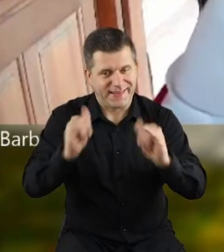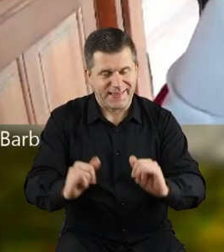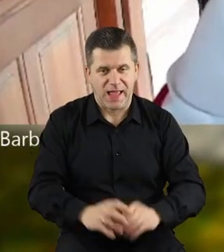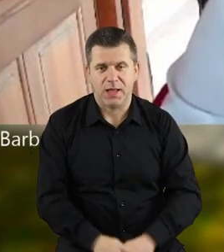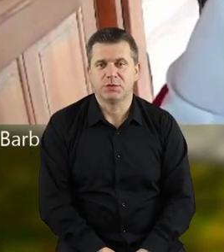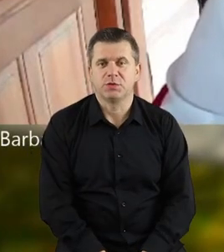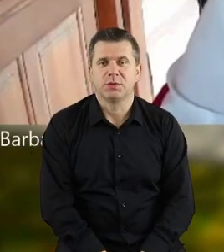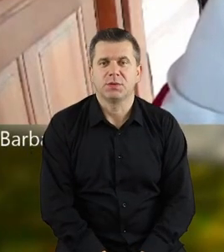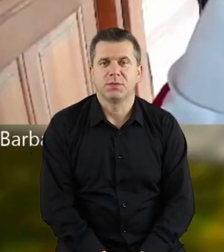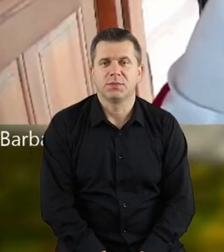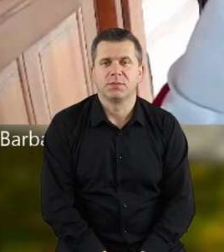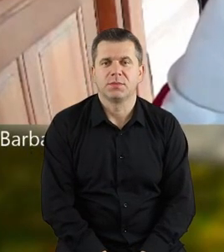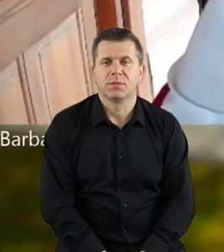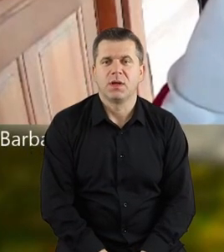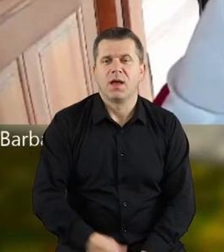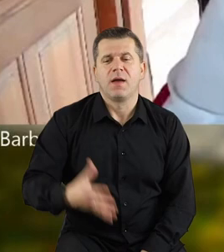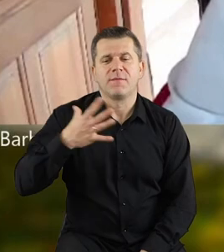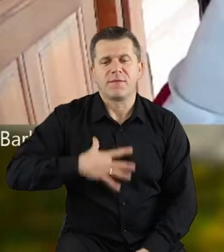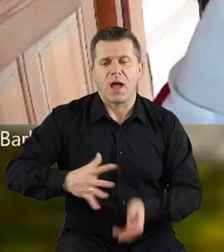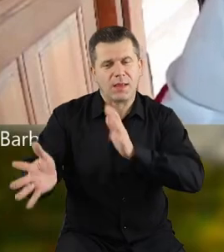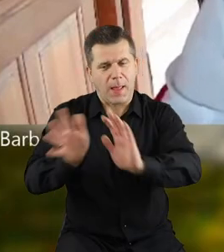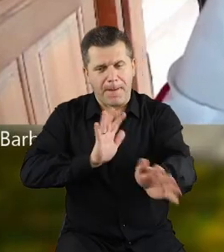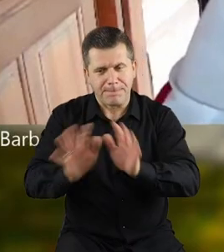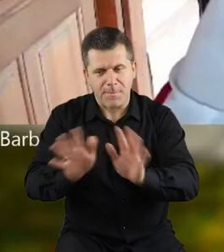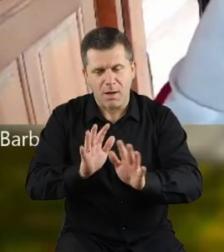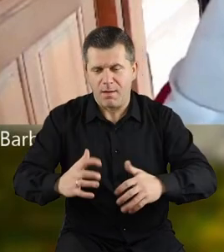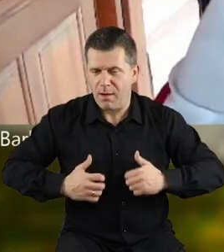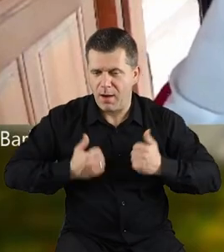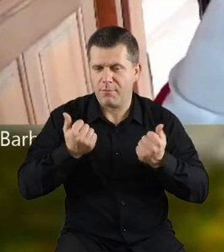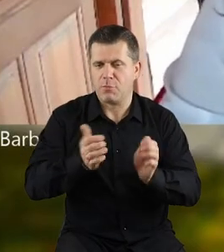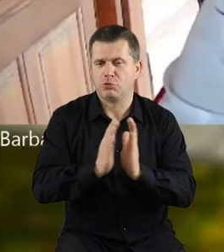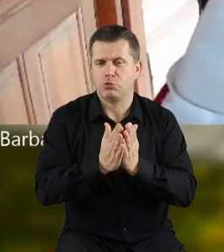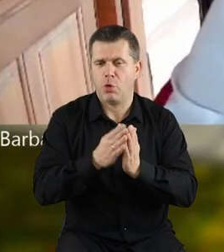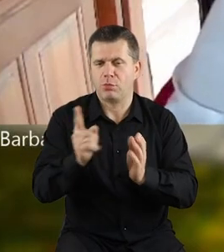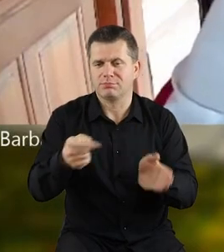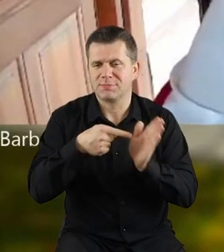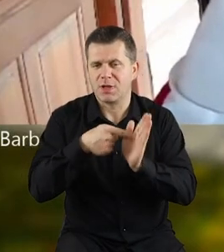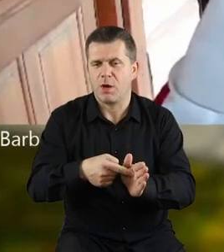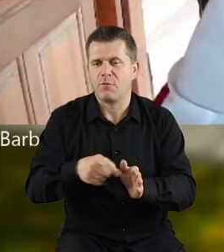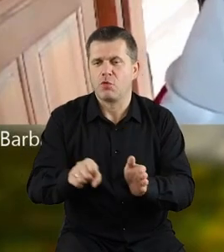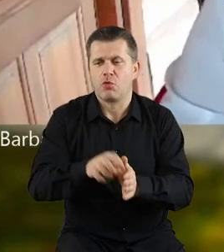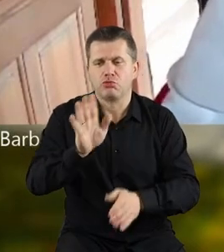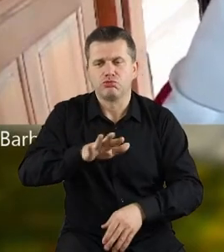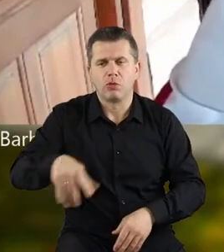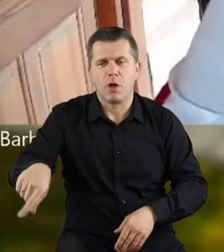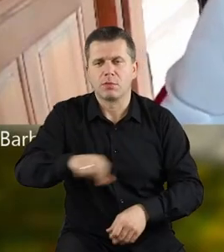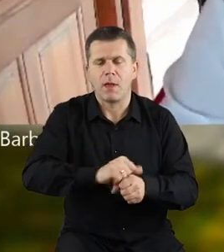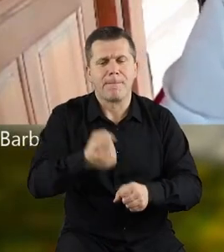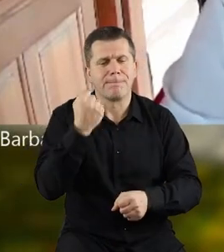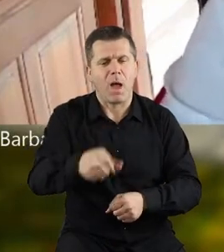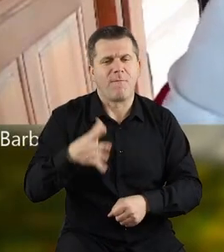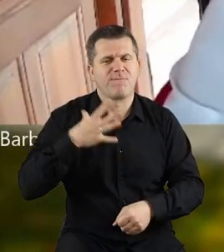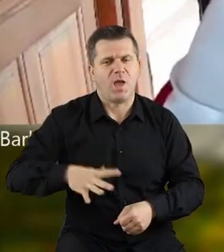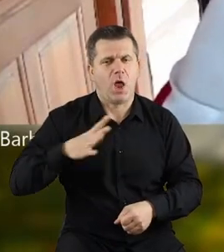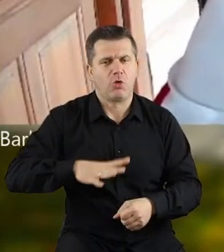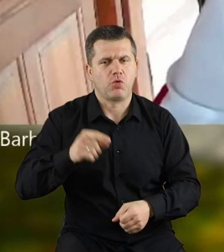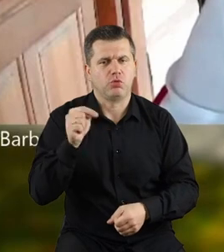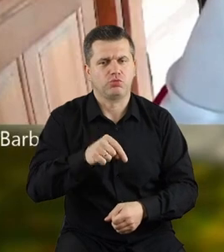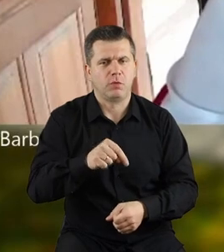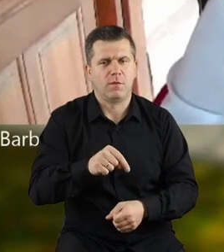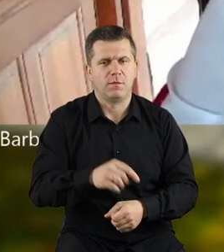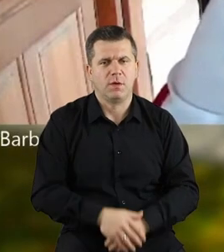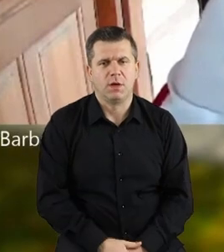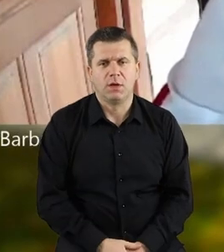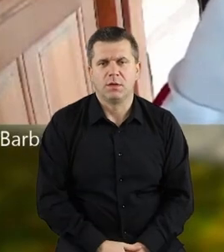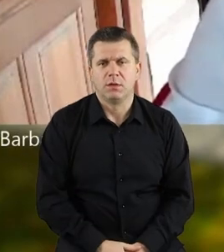jednak inaczej i warto chyba dbać o to, żeby książka kierowana do nich była szczególnie wartościowa.